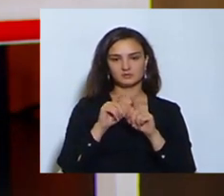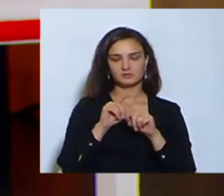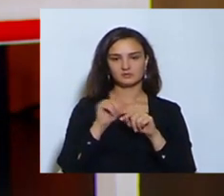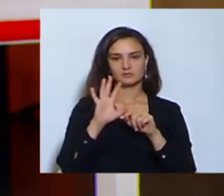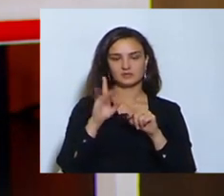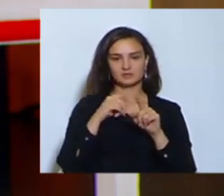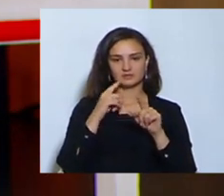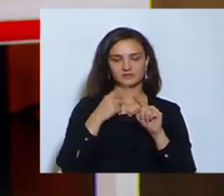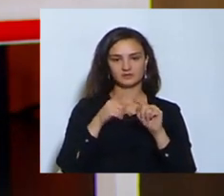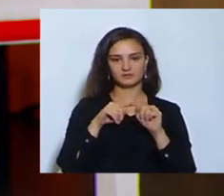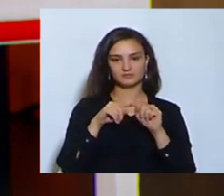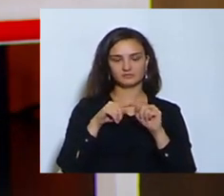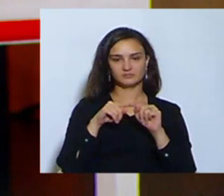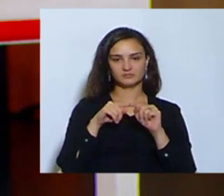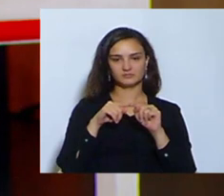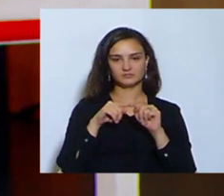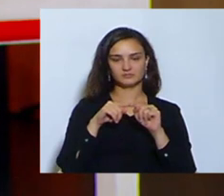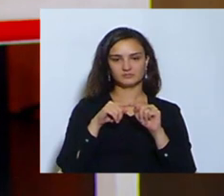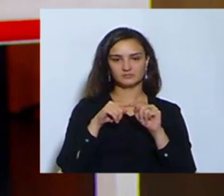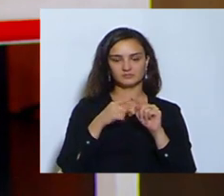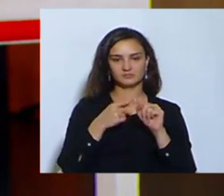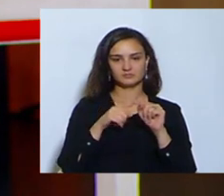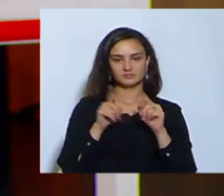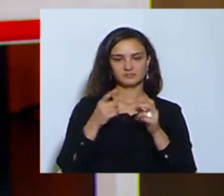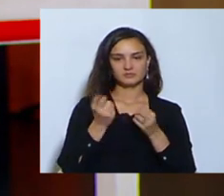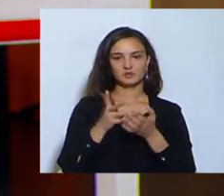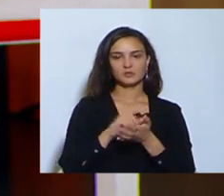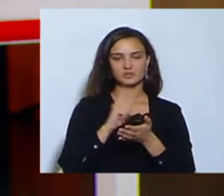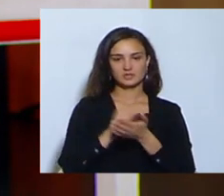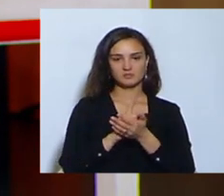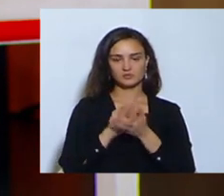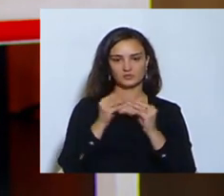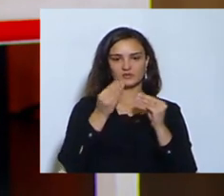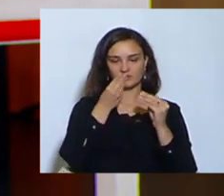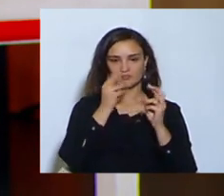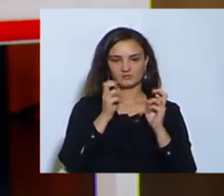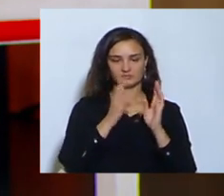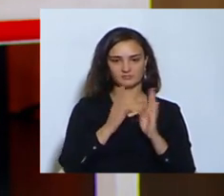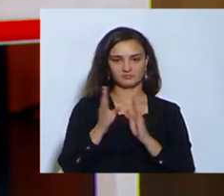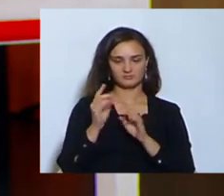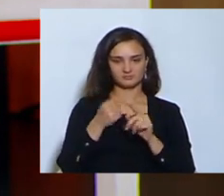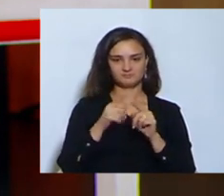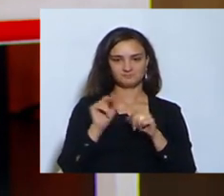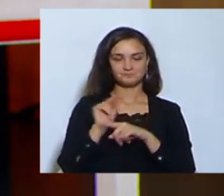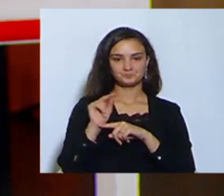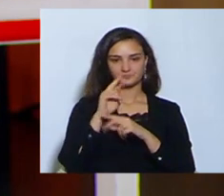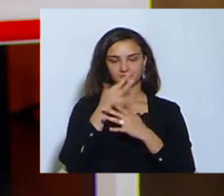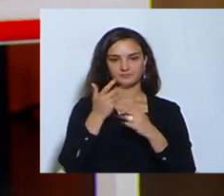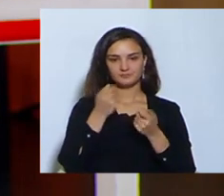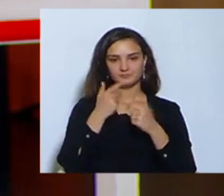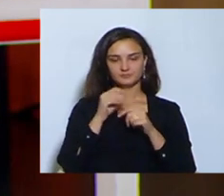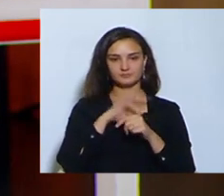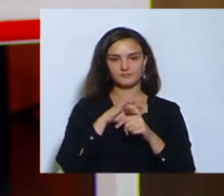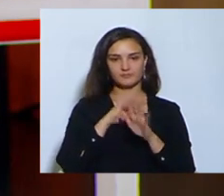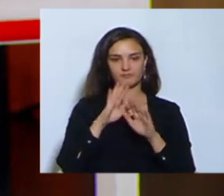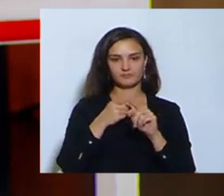არ თქვით რამდენად აუცილებელია კვების დაცვა და საკმარისი იქნებოდა თუ არა სამკურნალო პრეპარატების გამოყენება